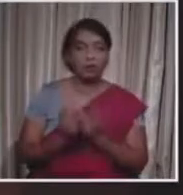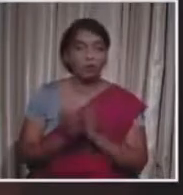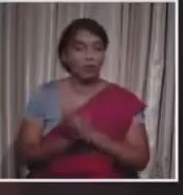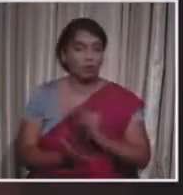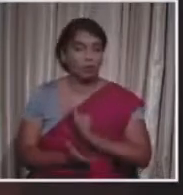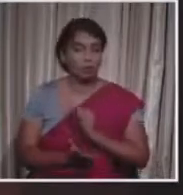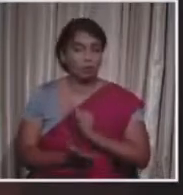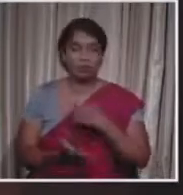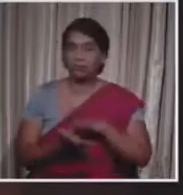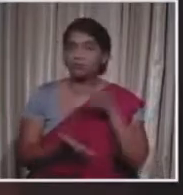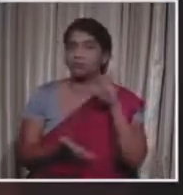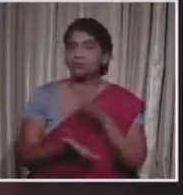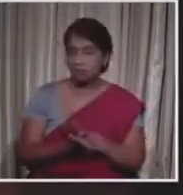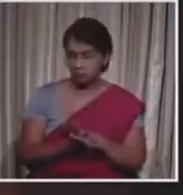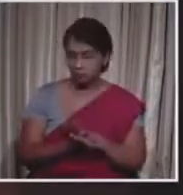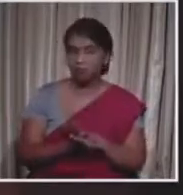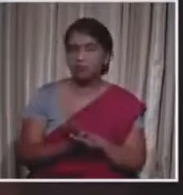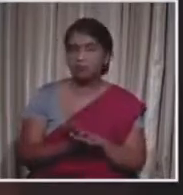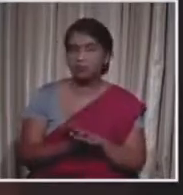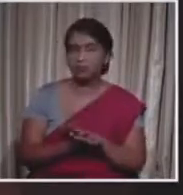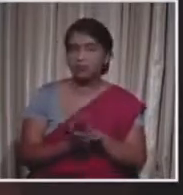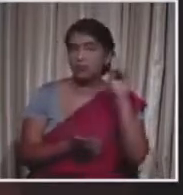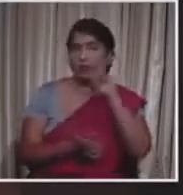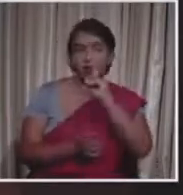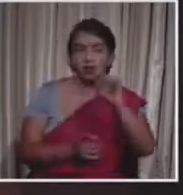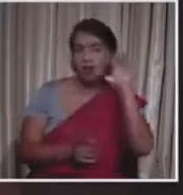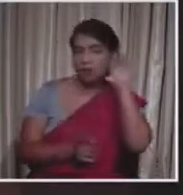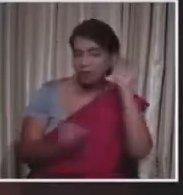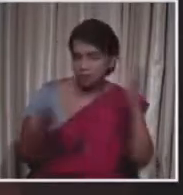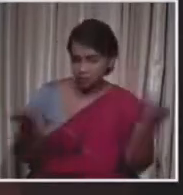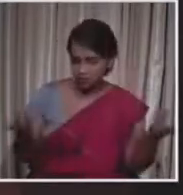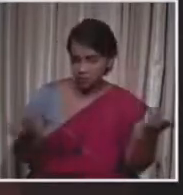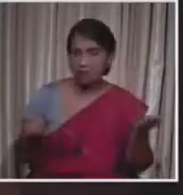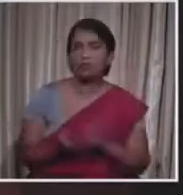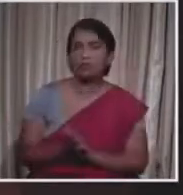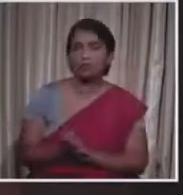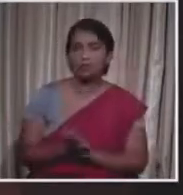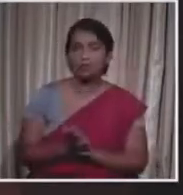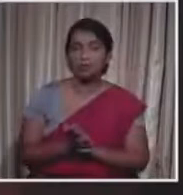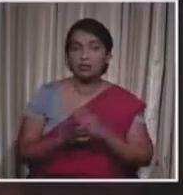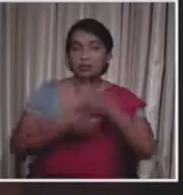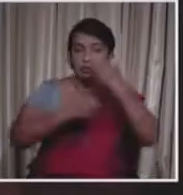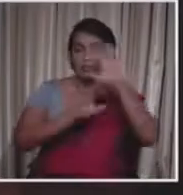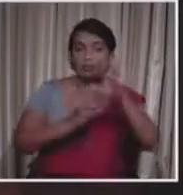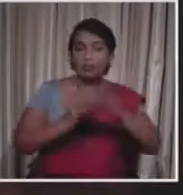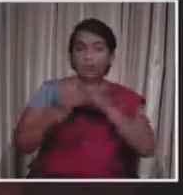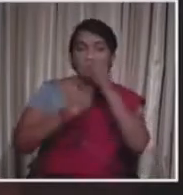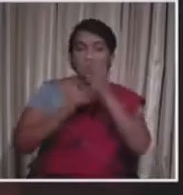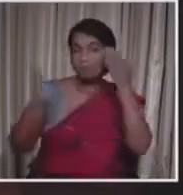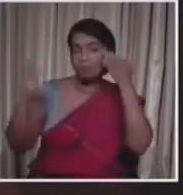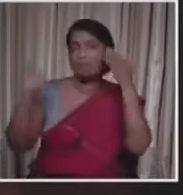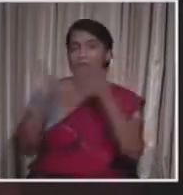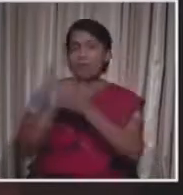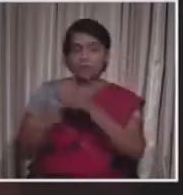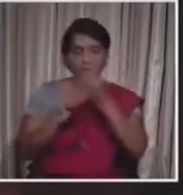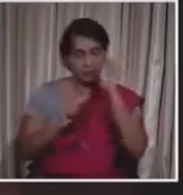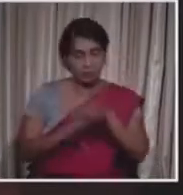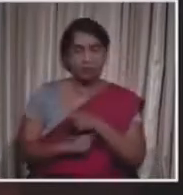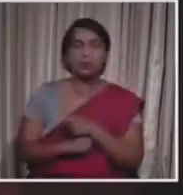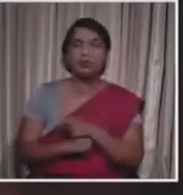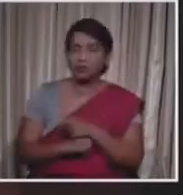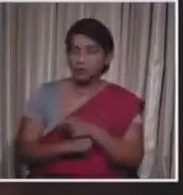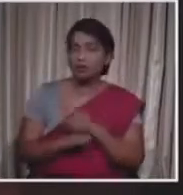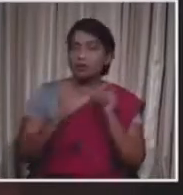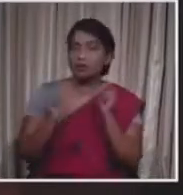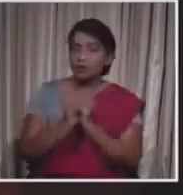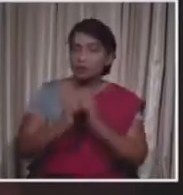අරගෙන සවන් දෙන්නේ නැතුව විද්‍යාව වෙනුවට මිත්‍යාවට තන දීලා ඒ